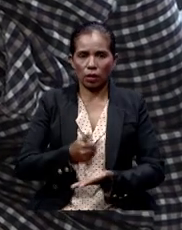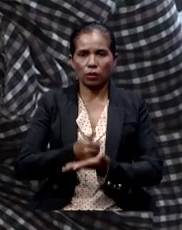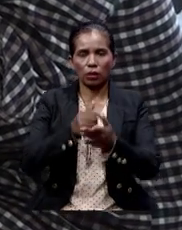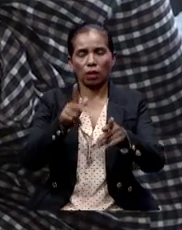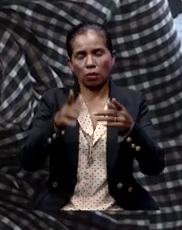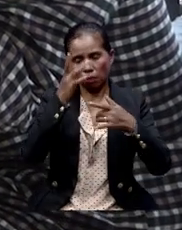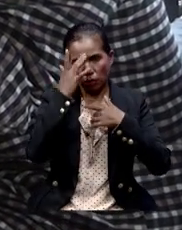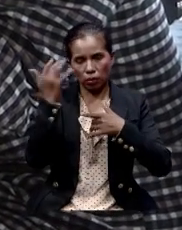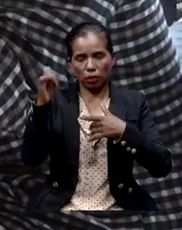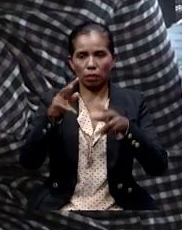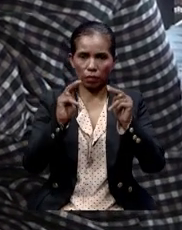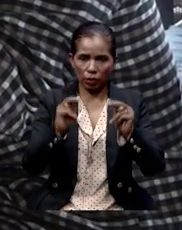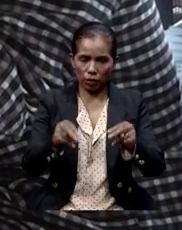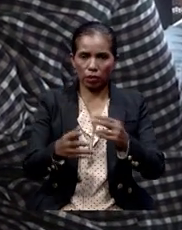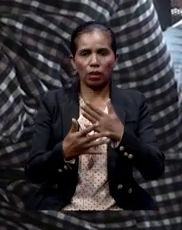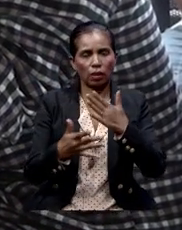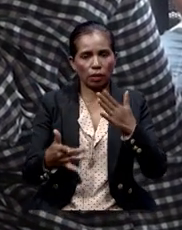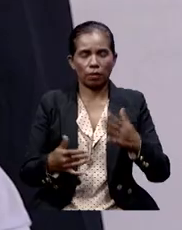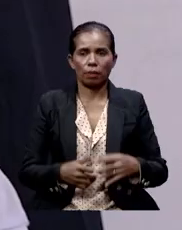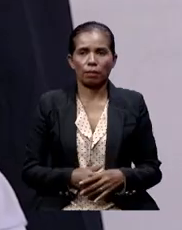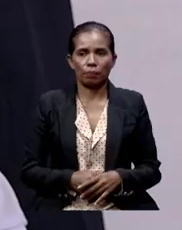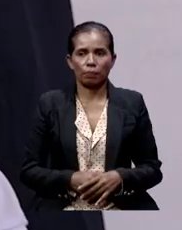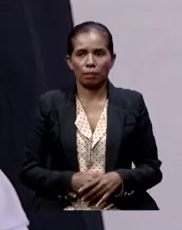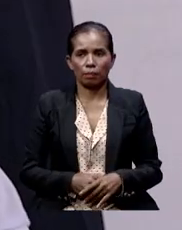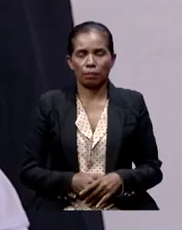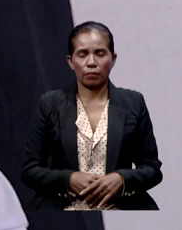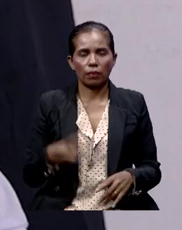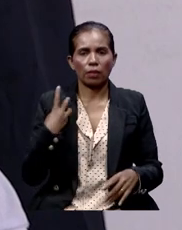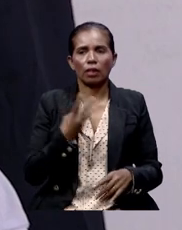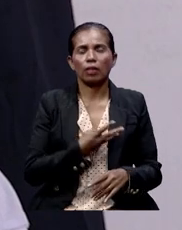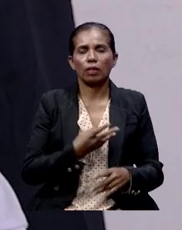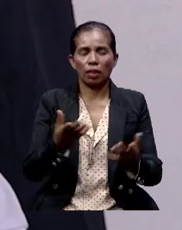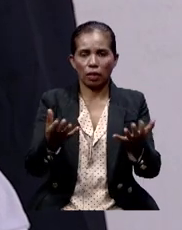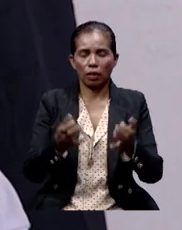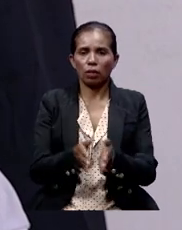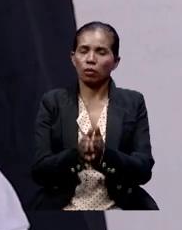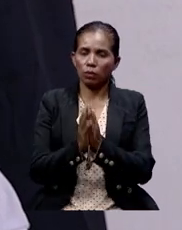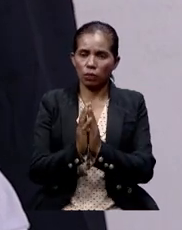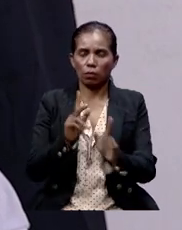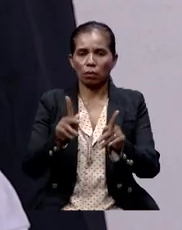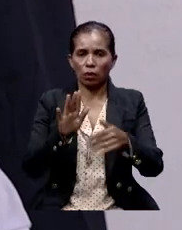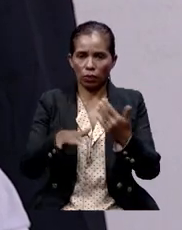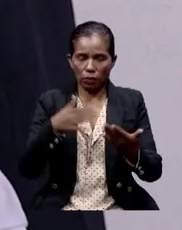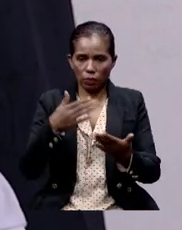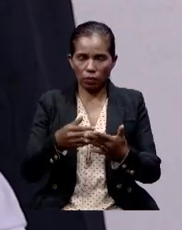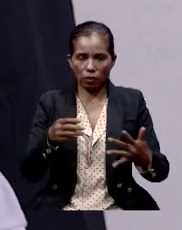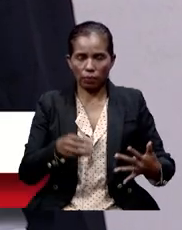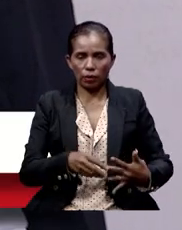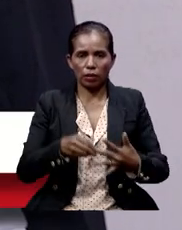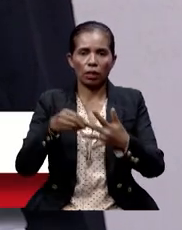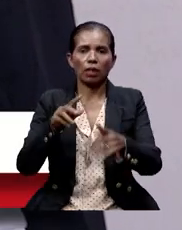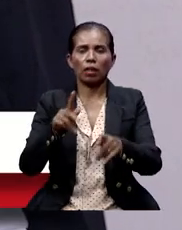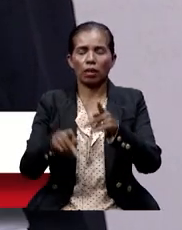paciente sira nebe precisa ran. Ita akar husu ba komendari sotu liliu emahirak